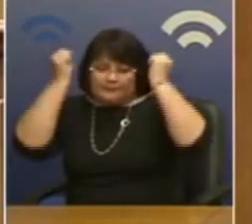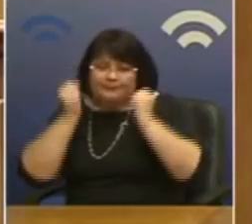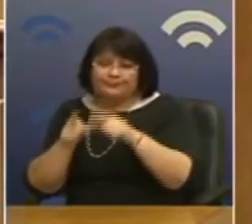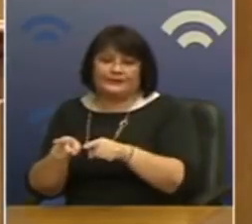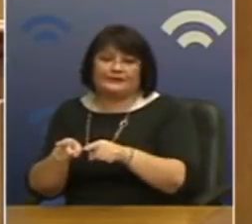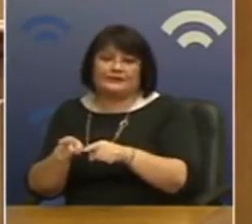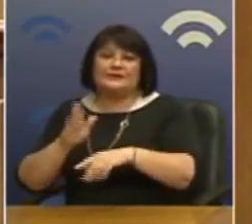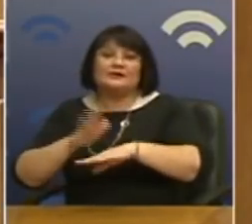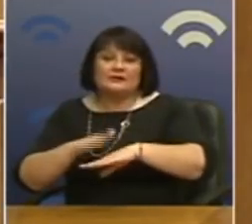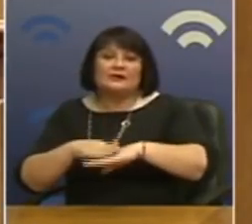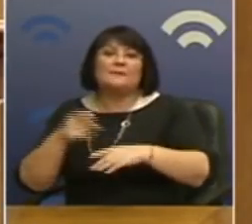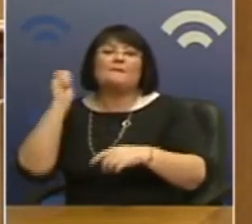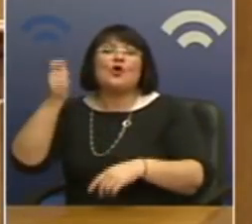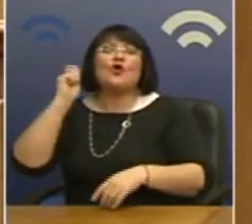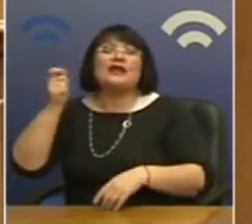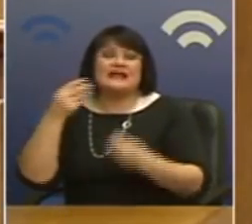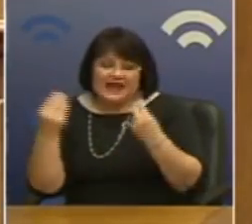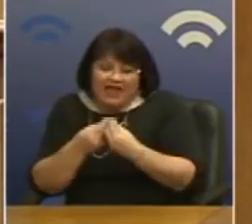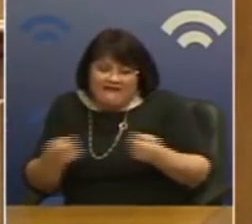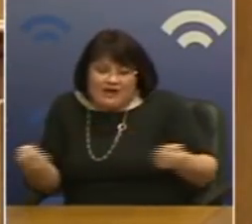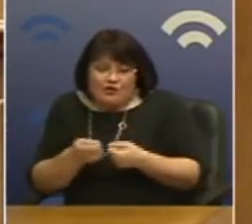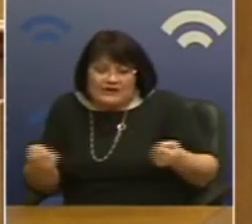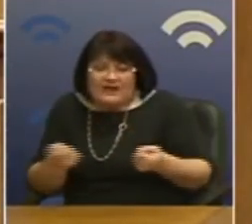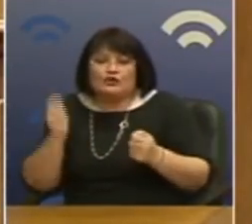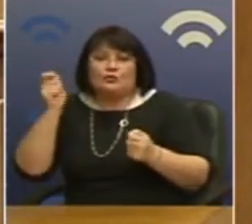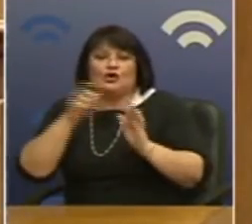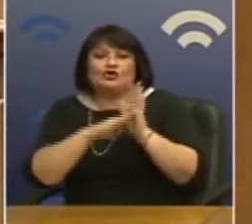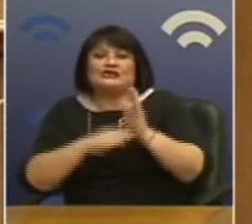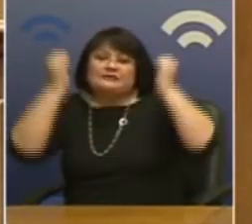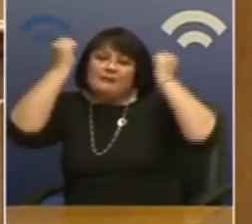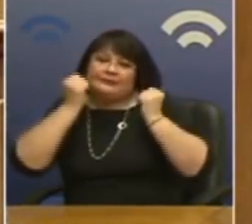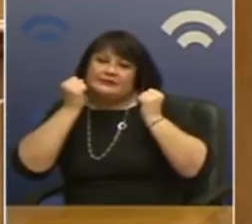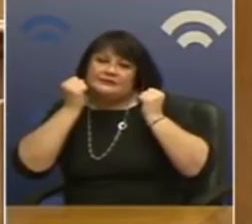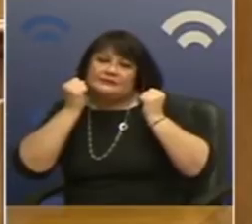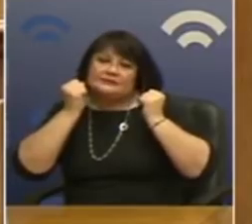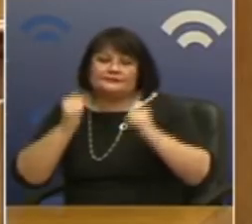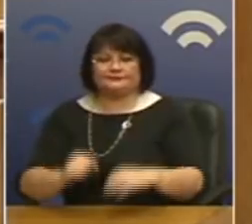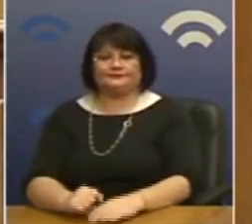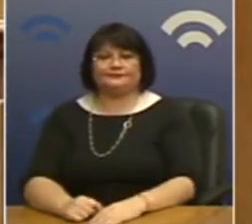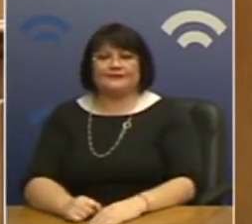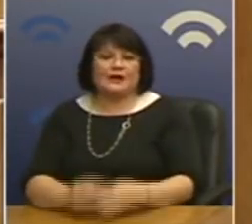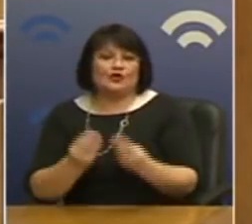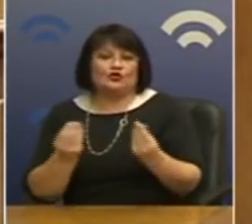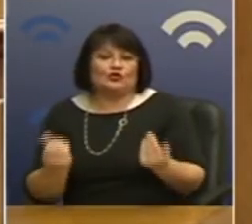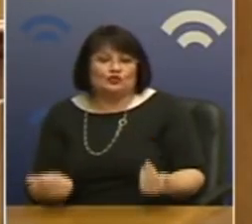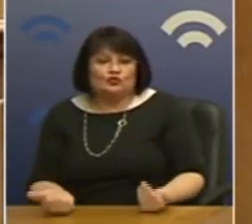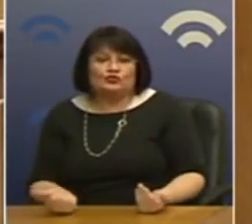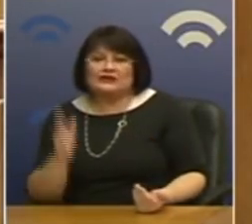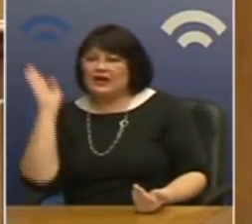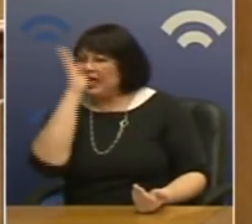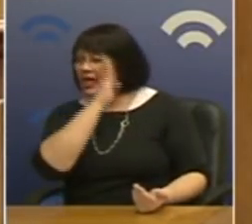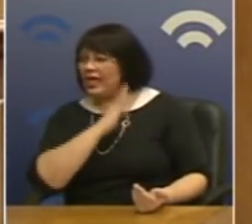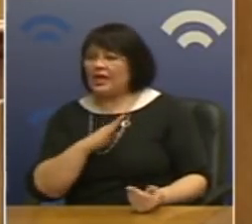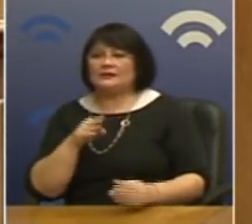της πολιτικής που εφάρμοσαν όλες οι κυβερνήσεις μέχρι σήμερα. Δηλαδή, στην ουσία επιδιώκεται ένα μακιγιάζ,